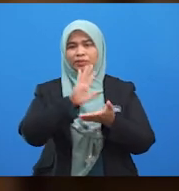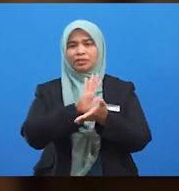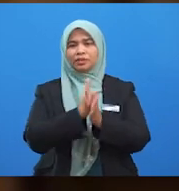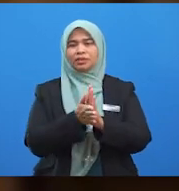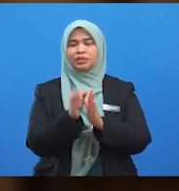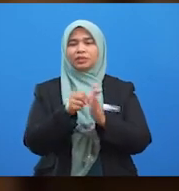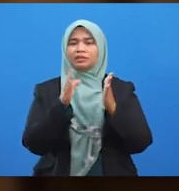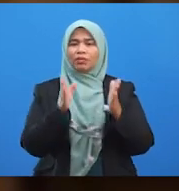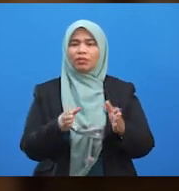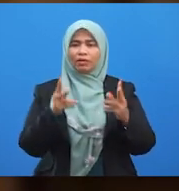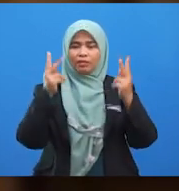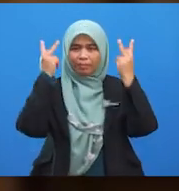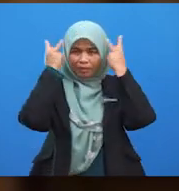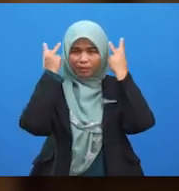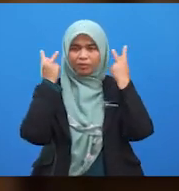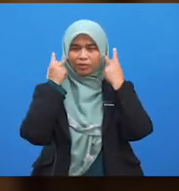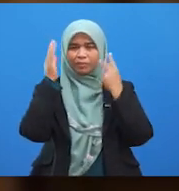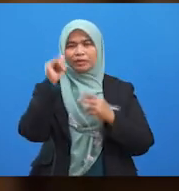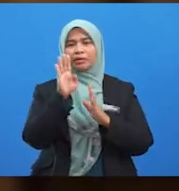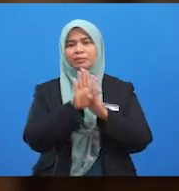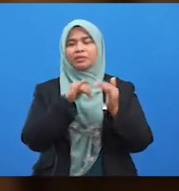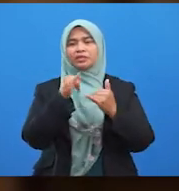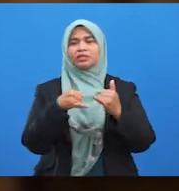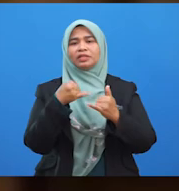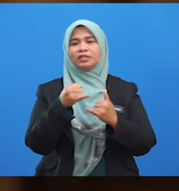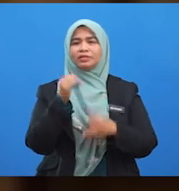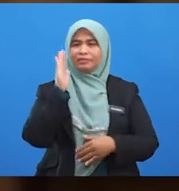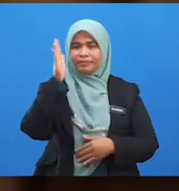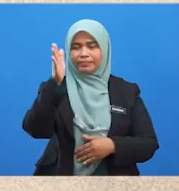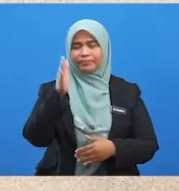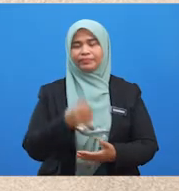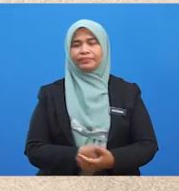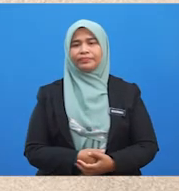seorang peguam yang berjaya di masa akan datang.